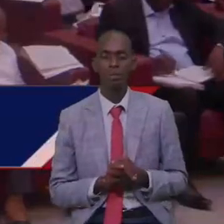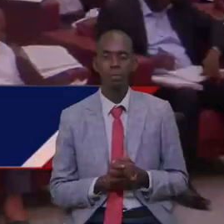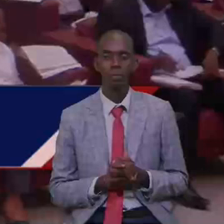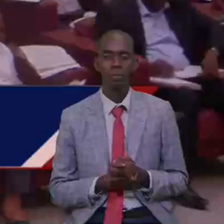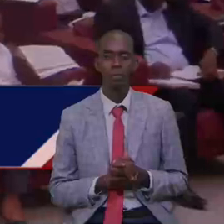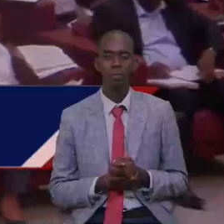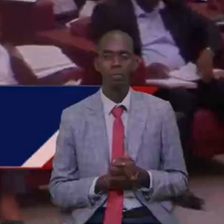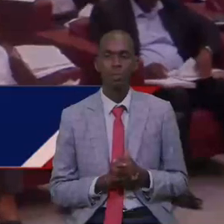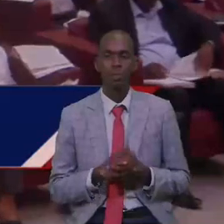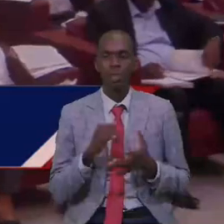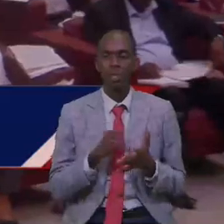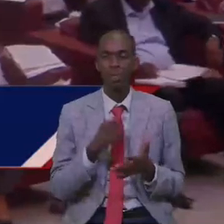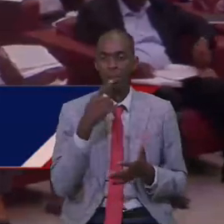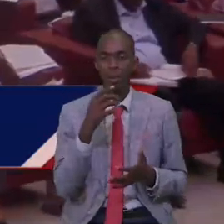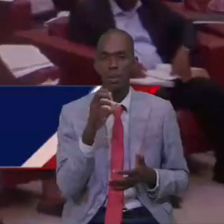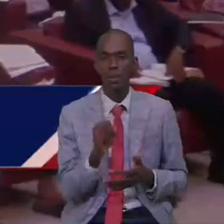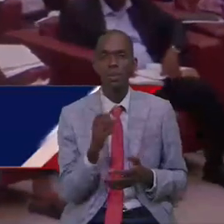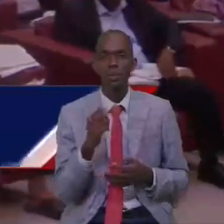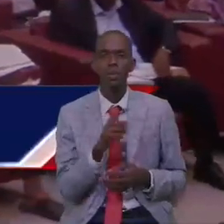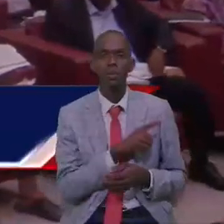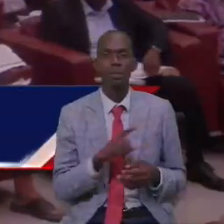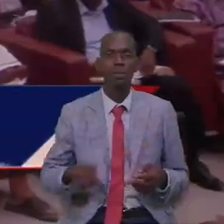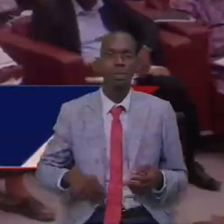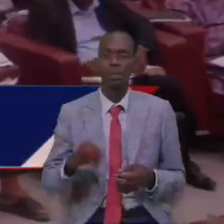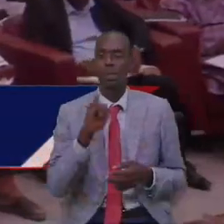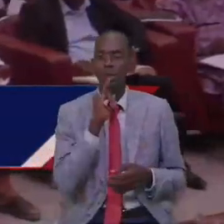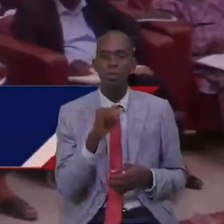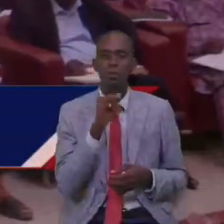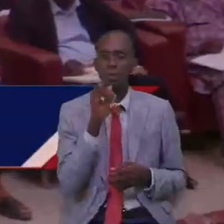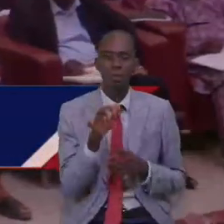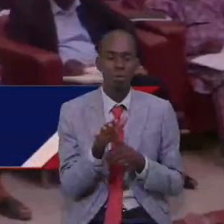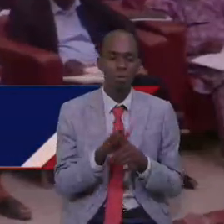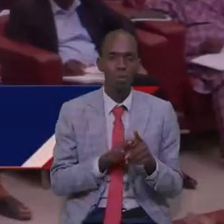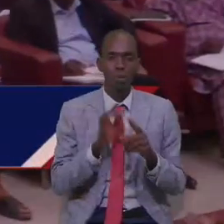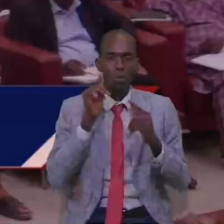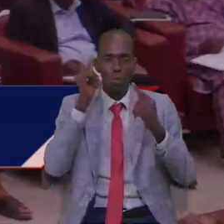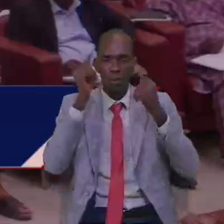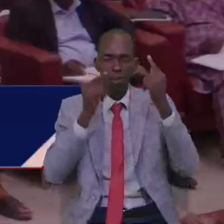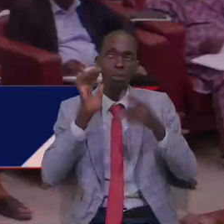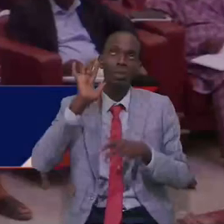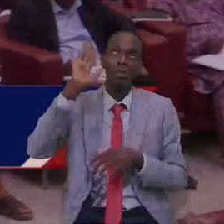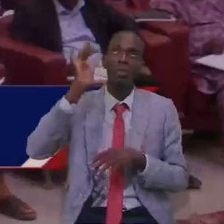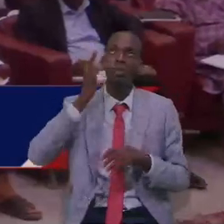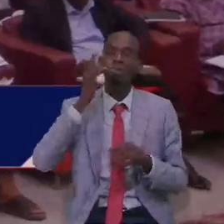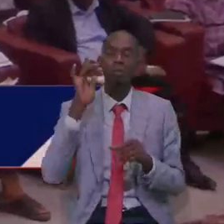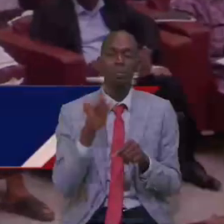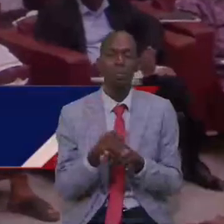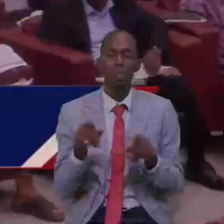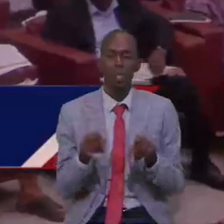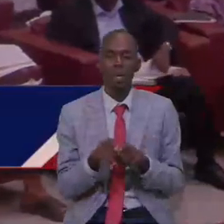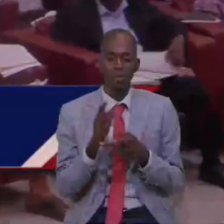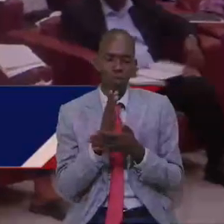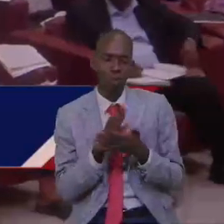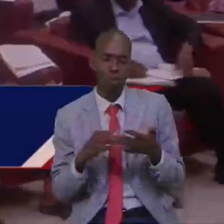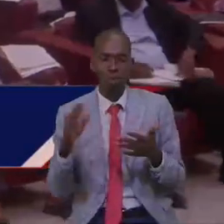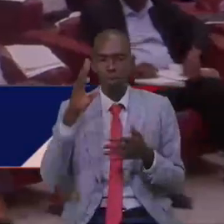2 Pierre 3, verset 9. Le Seigneur ne tarde pas dans l'accomplissement de la promesse, comme